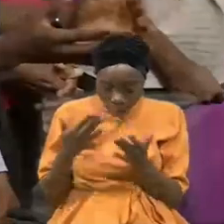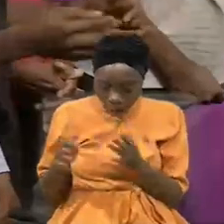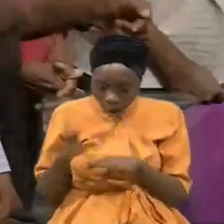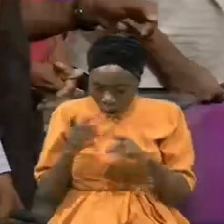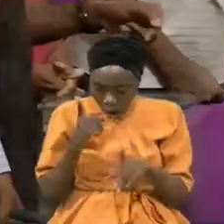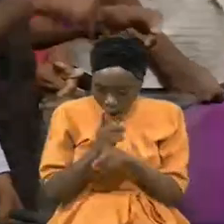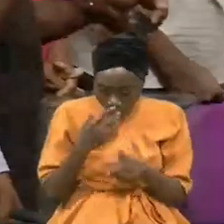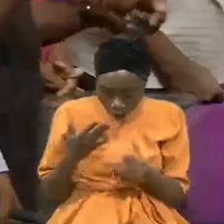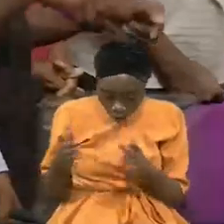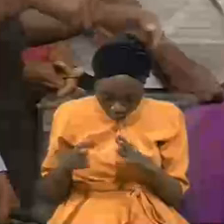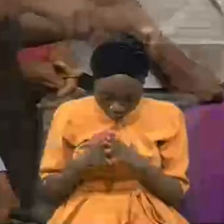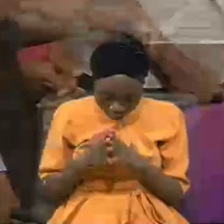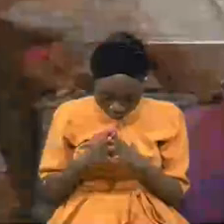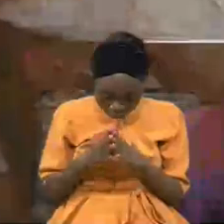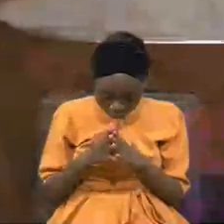faire la bonne chose.